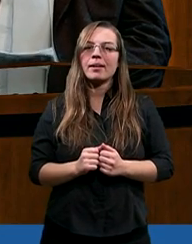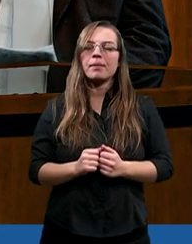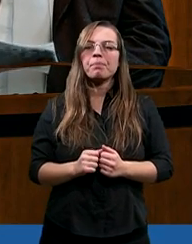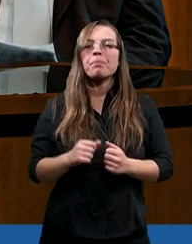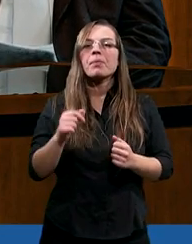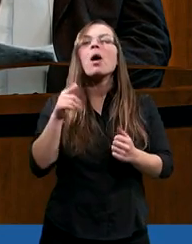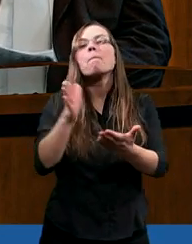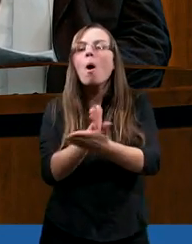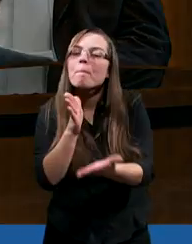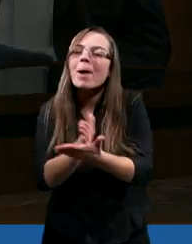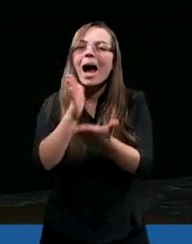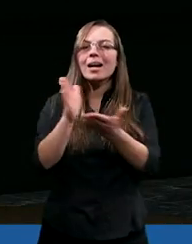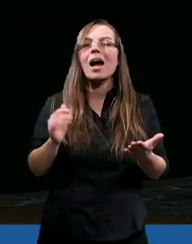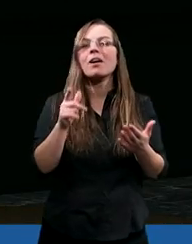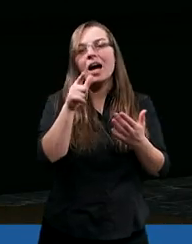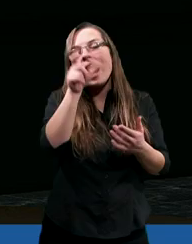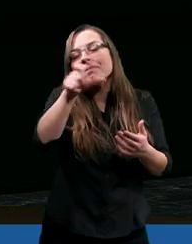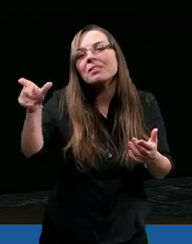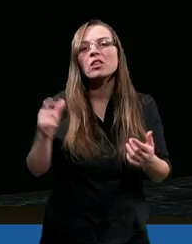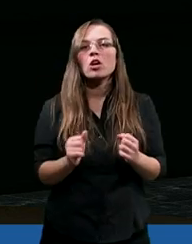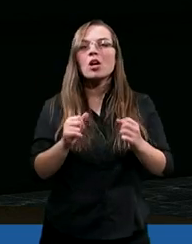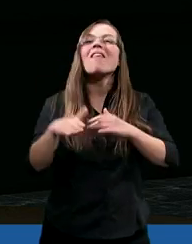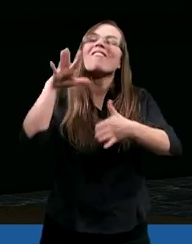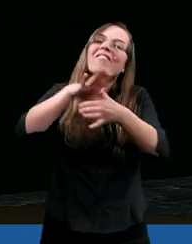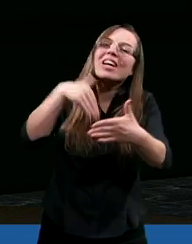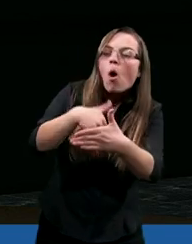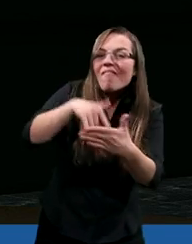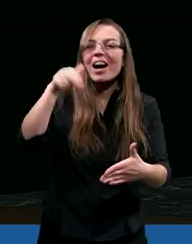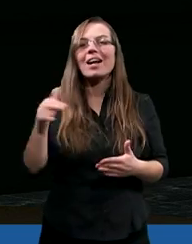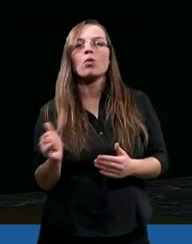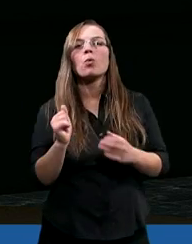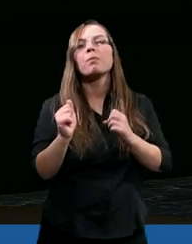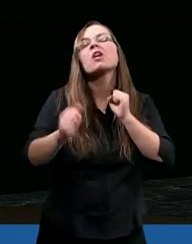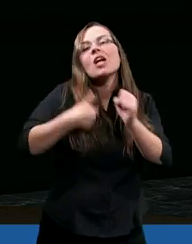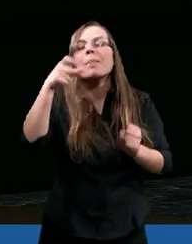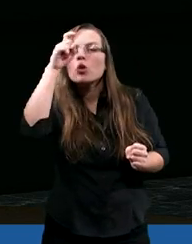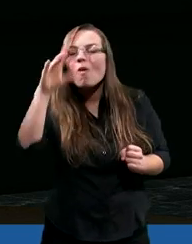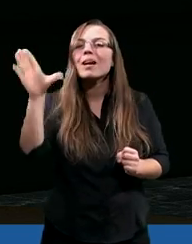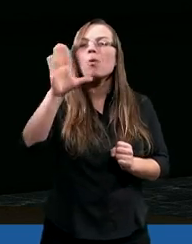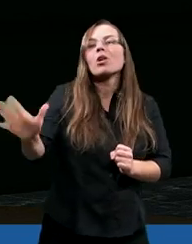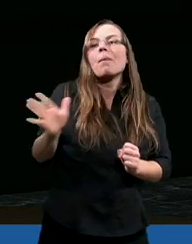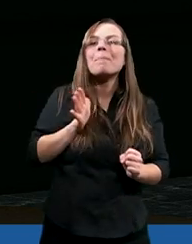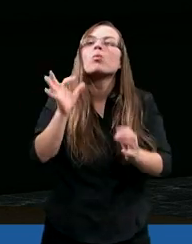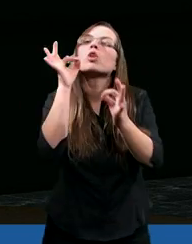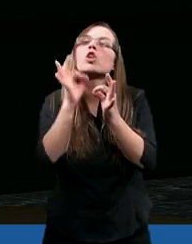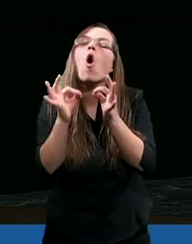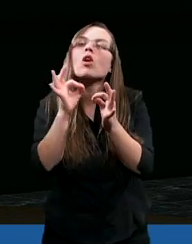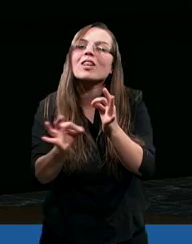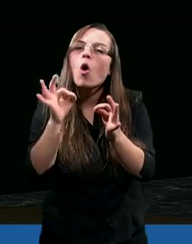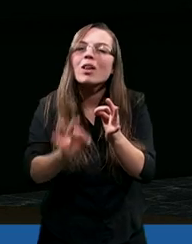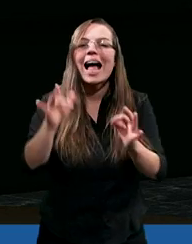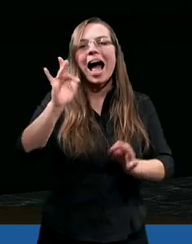pomaga w poprawie, w wychowywaniu, żeby człowiek Boży był doskonały.